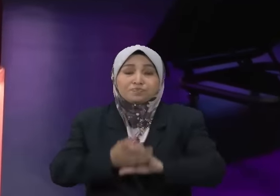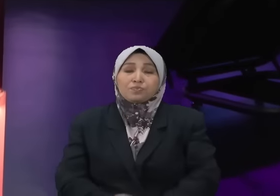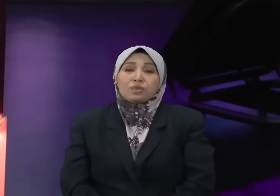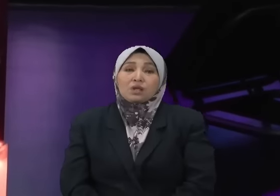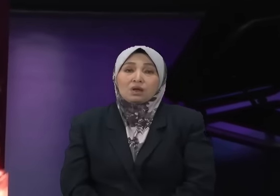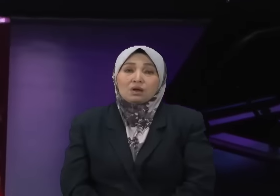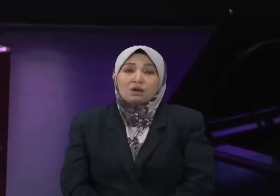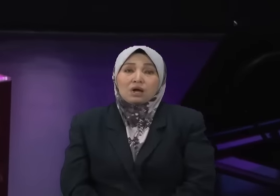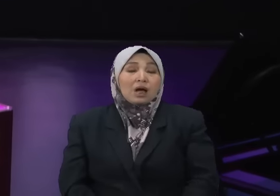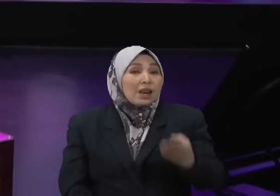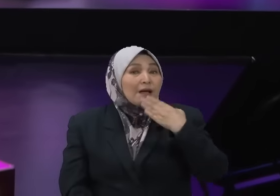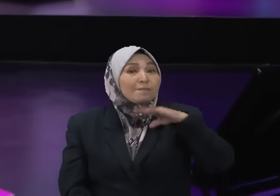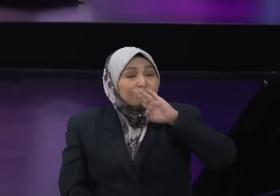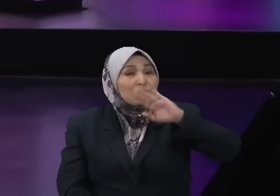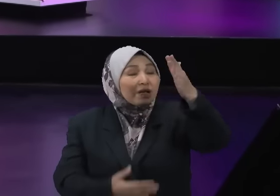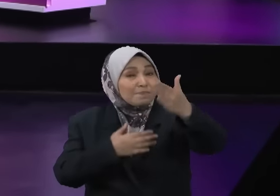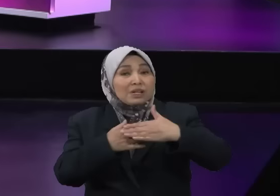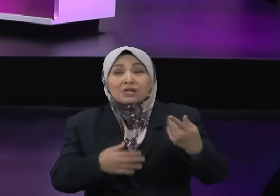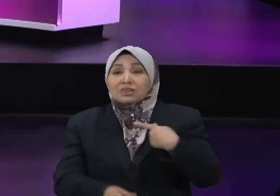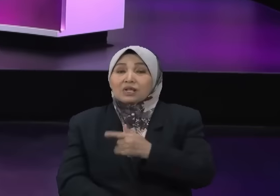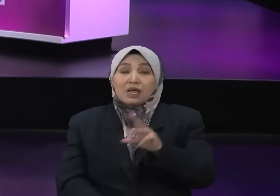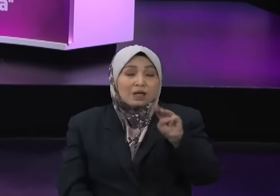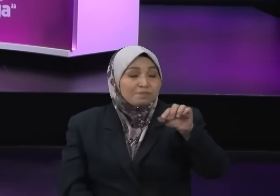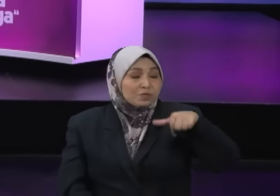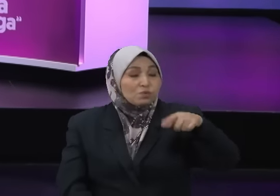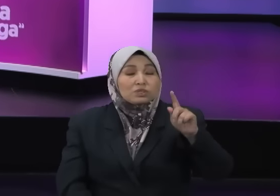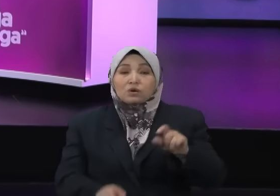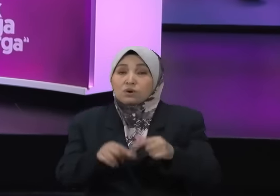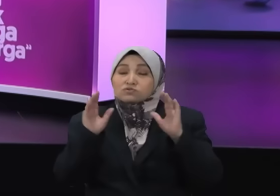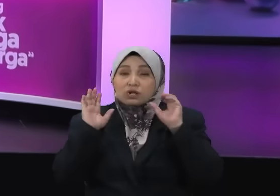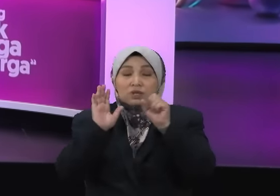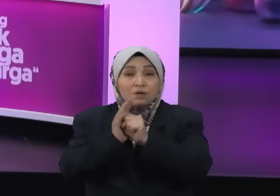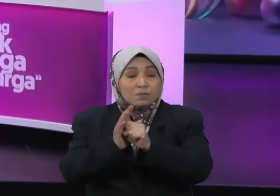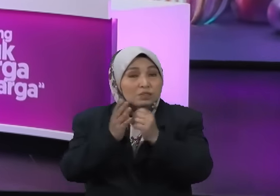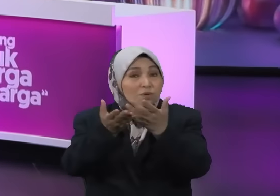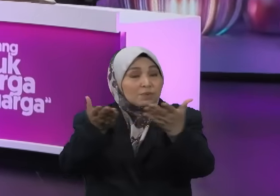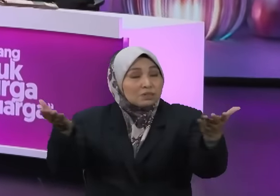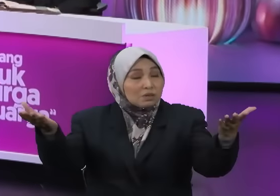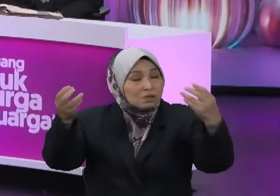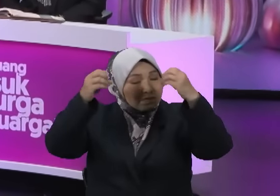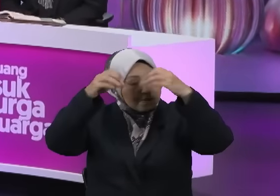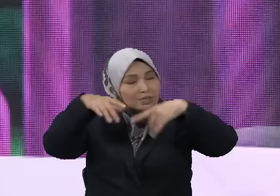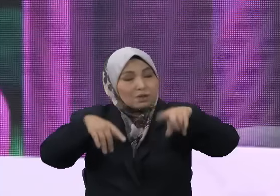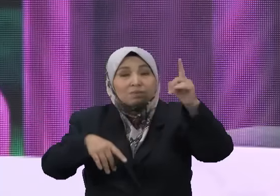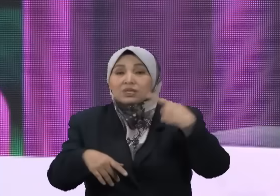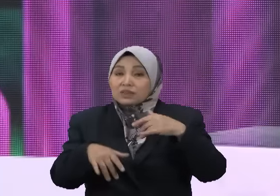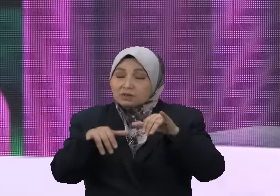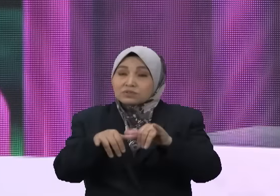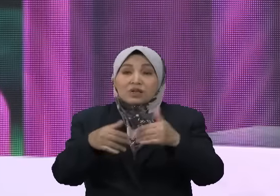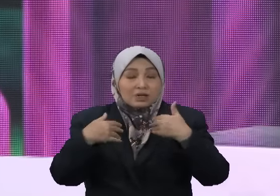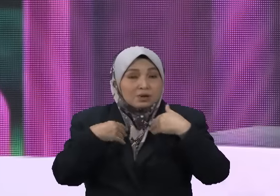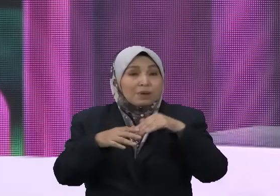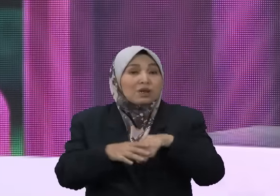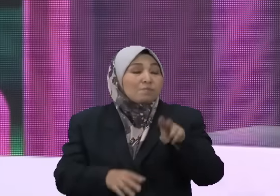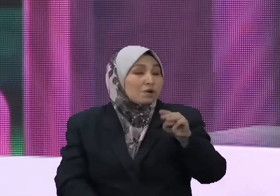wumunah Alhamdulillah kembali kita dalam My Quran time Quran solat dan infak tuan-tuan dan puan-puan dirahmati Allah Subhanahu waala kita masih lagi berada pada